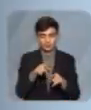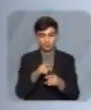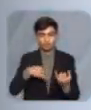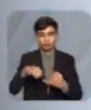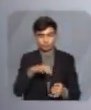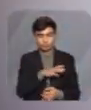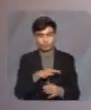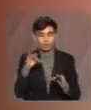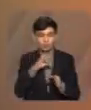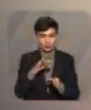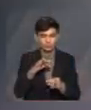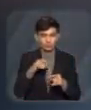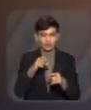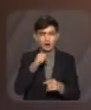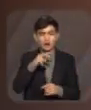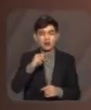алиментов